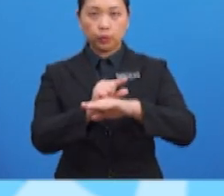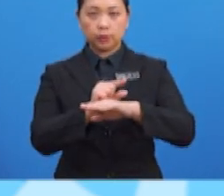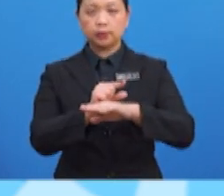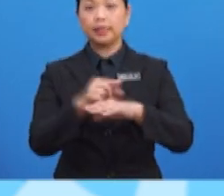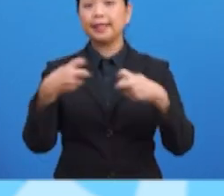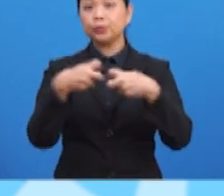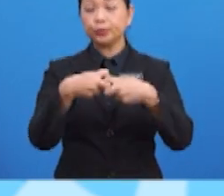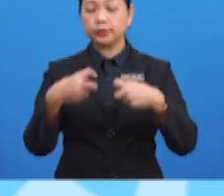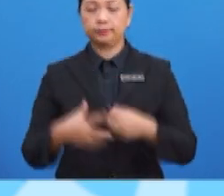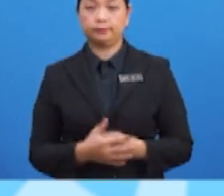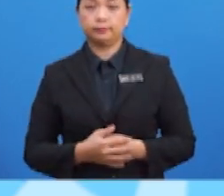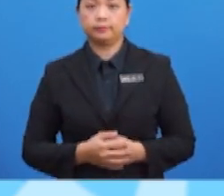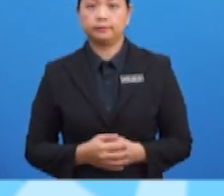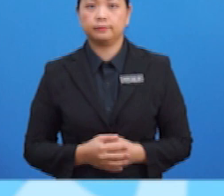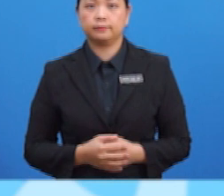elektrik.